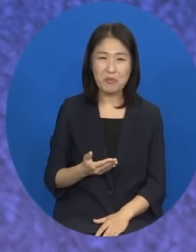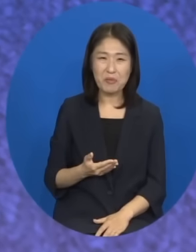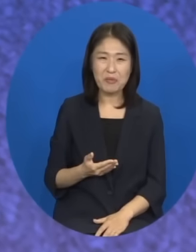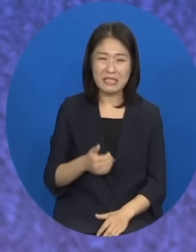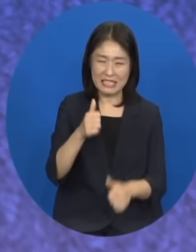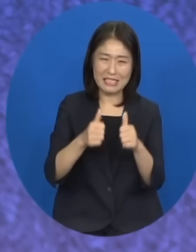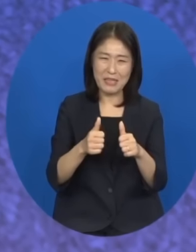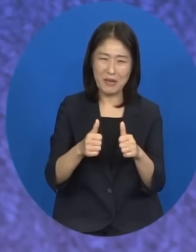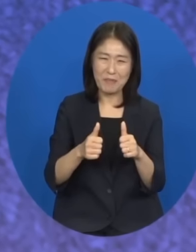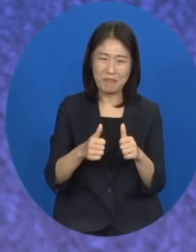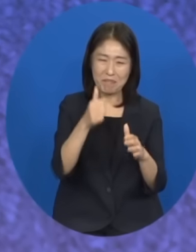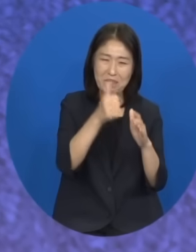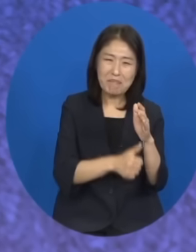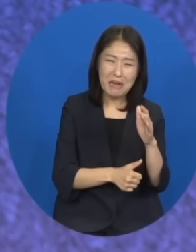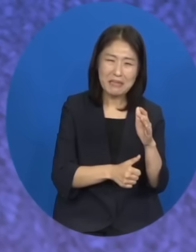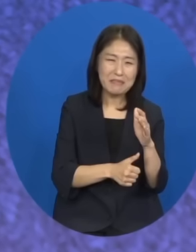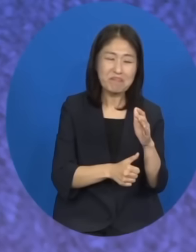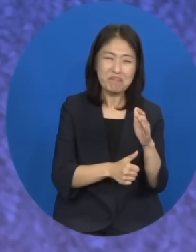시험 들까 봐